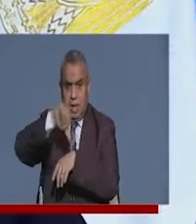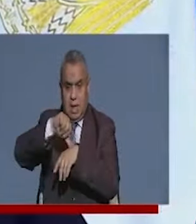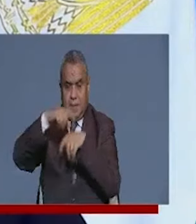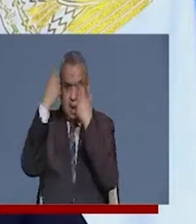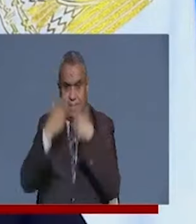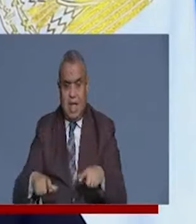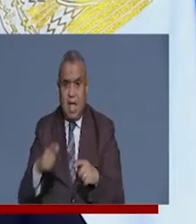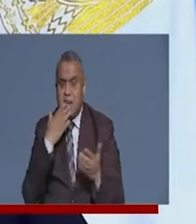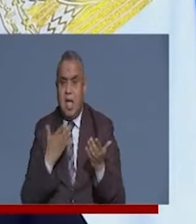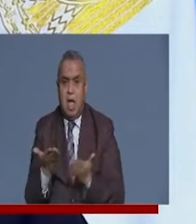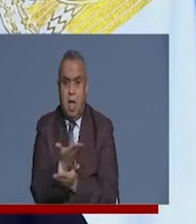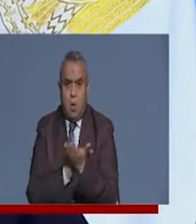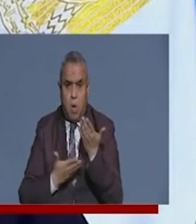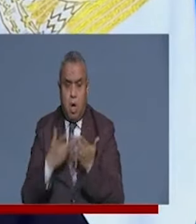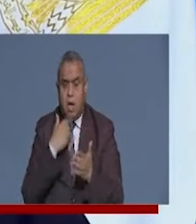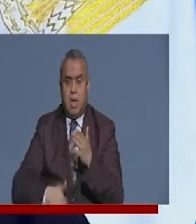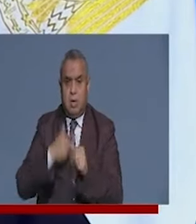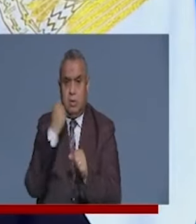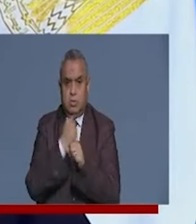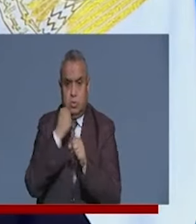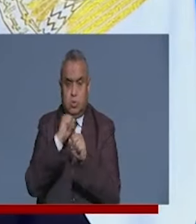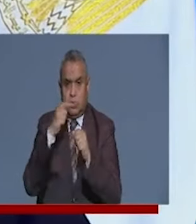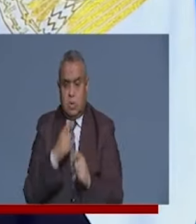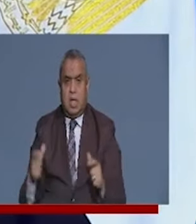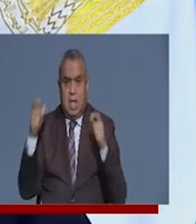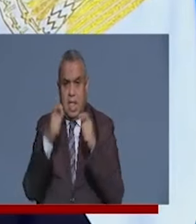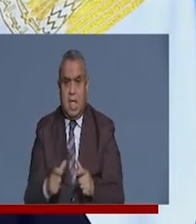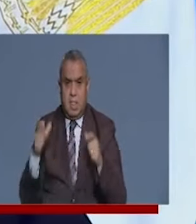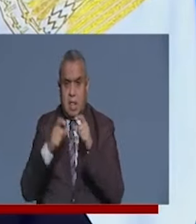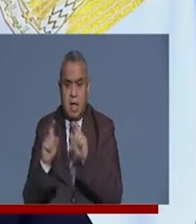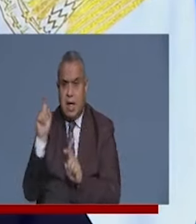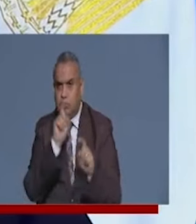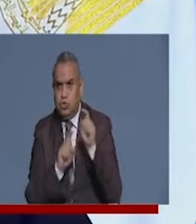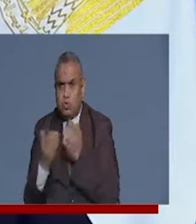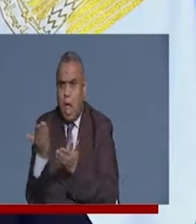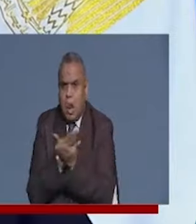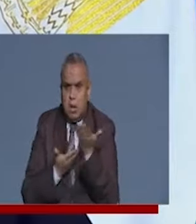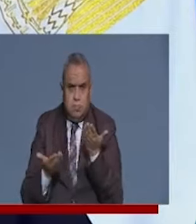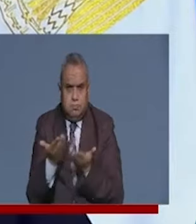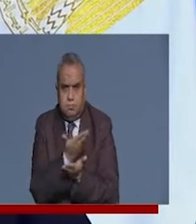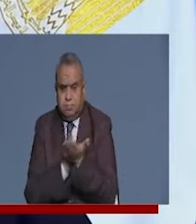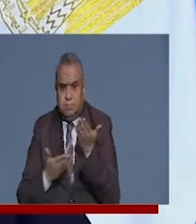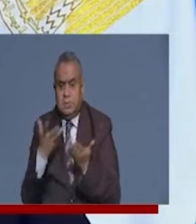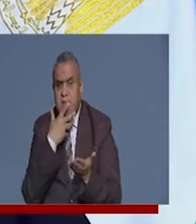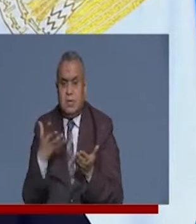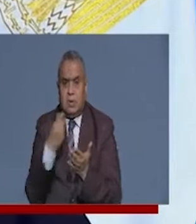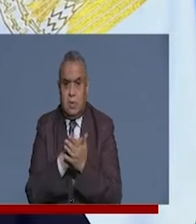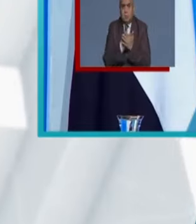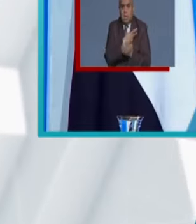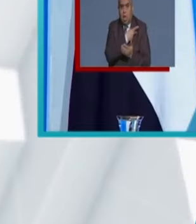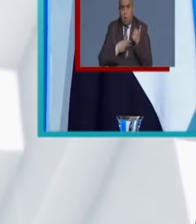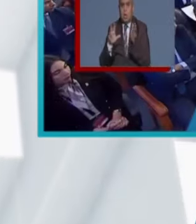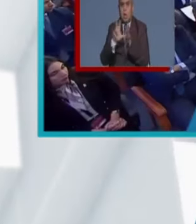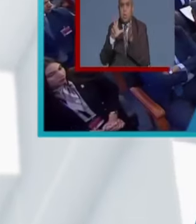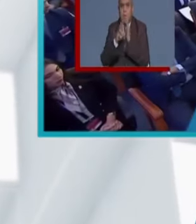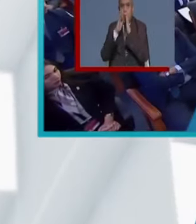مهمة جدا، أولا تخصيص 5 مليار جنيه لصالح صندوق إعانة الطوارئ للعمال، وزيادة قيمة